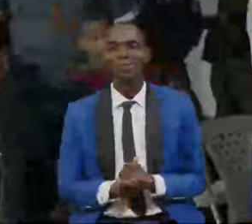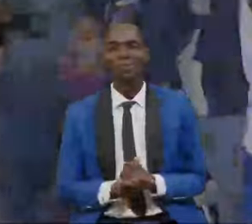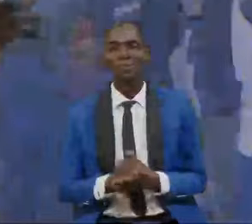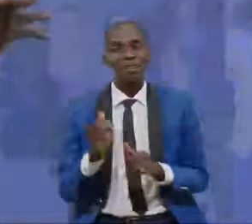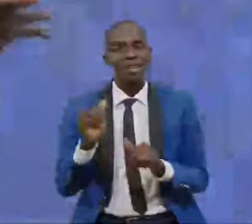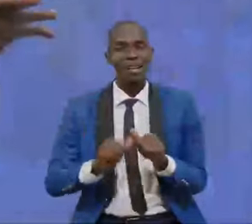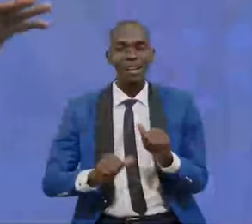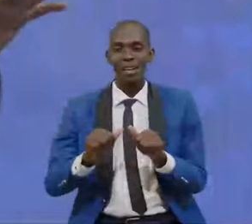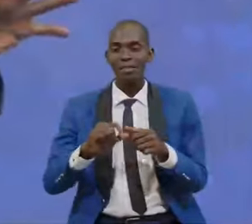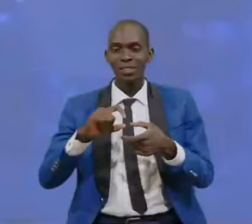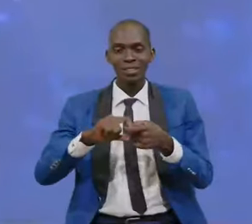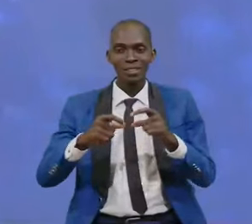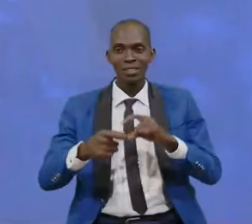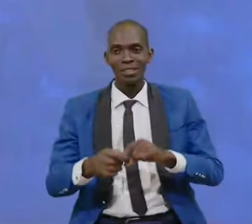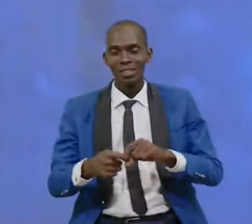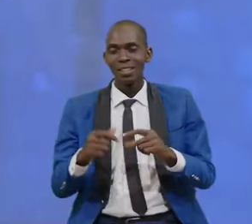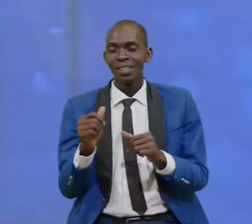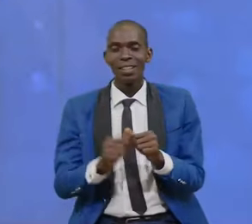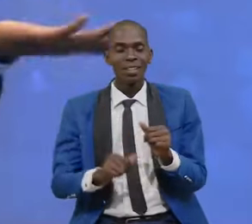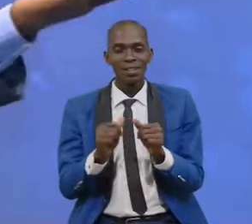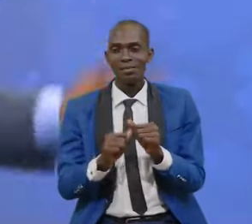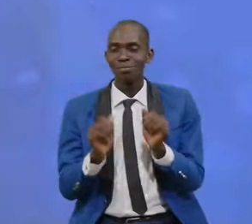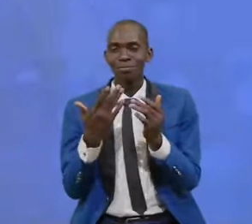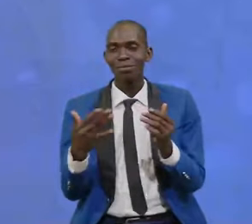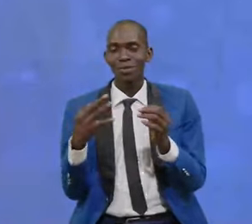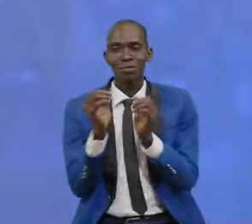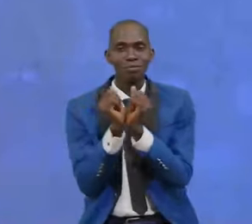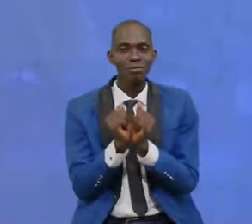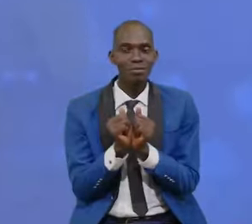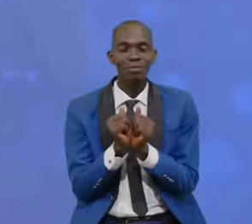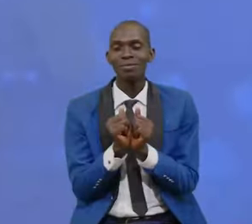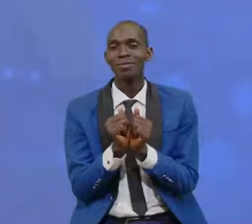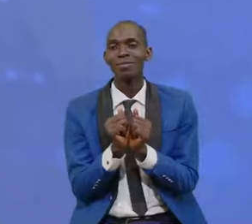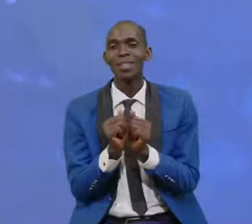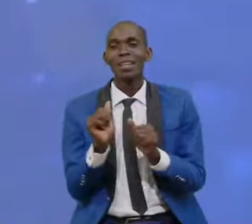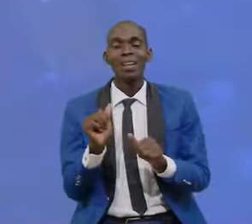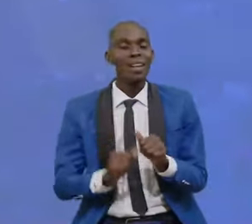Toute chaîne, tout lien, toute bande,